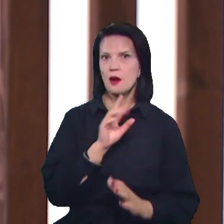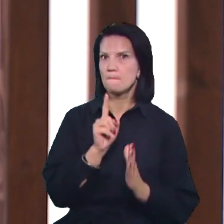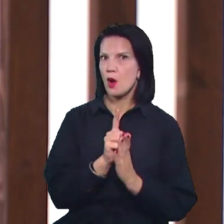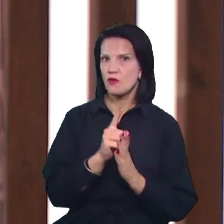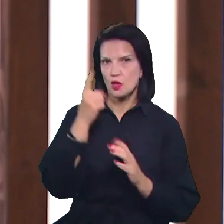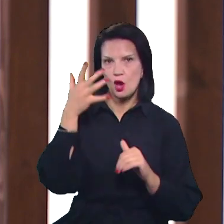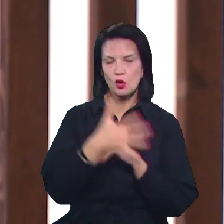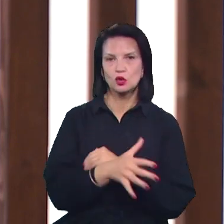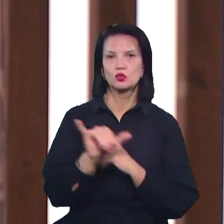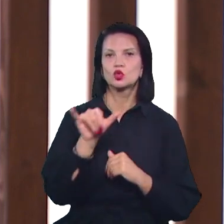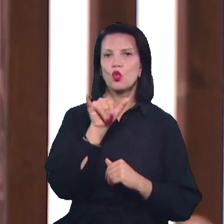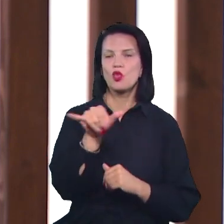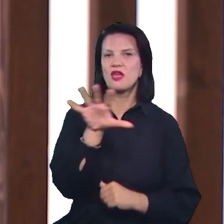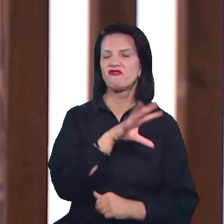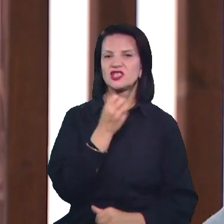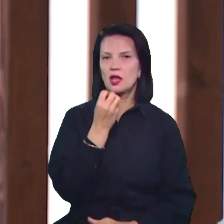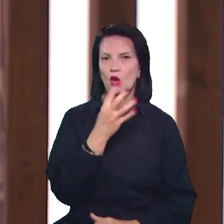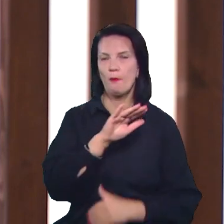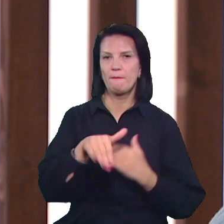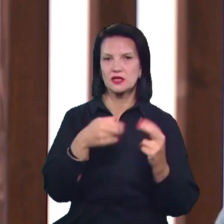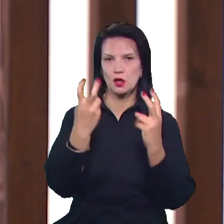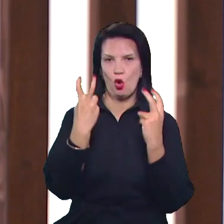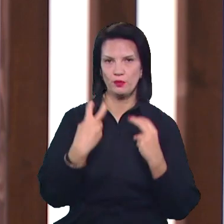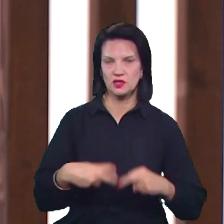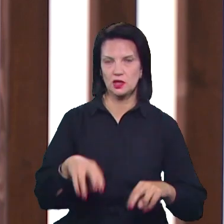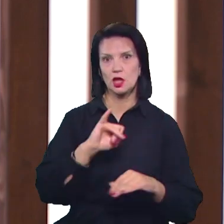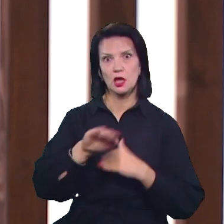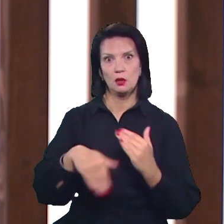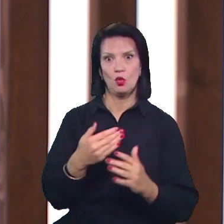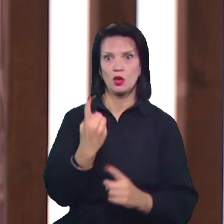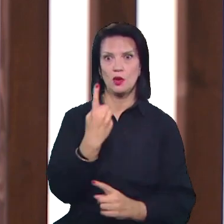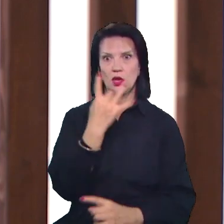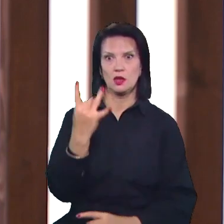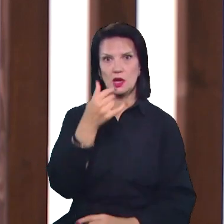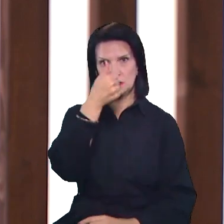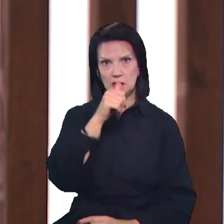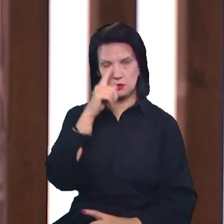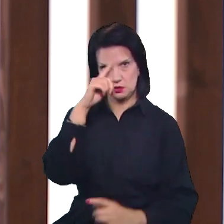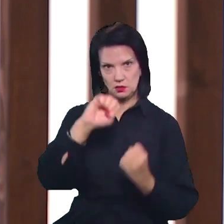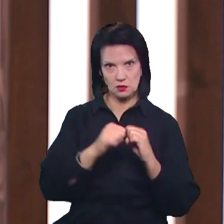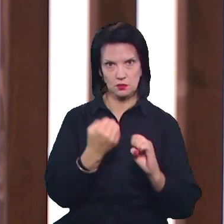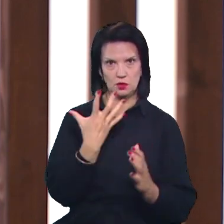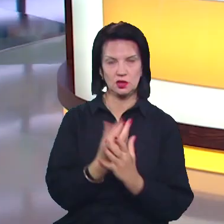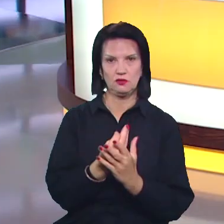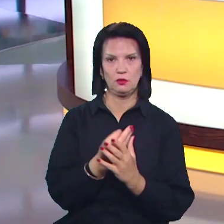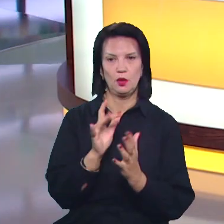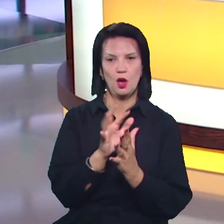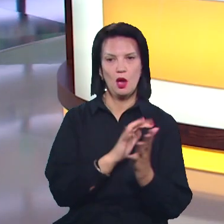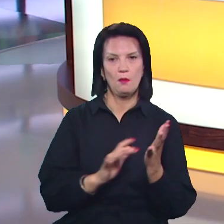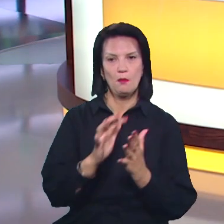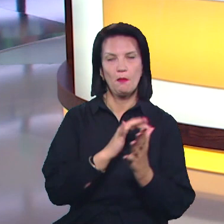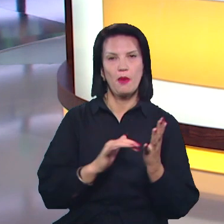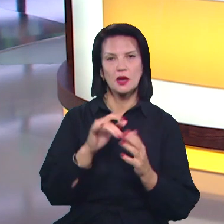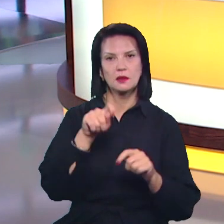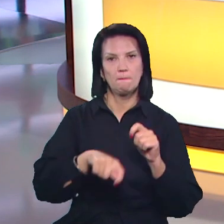що в неї все добре після обстеження. І потім раз на місяць запам'ятати своїми руками, пальцями,